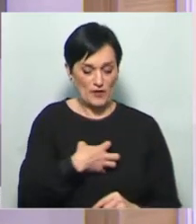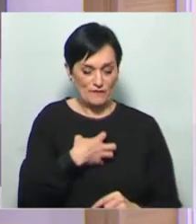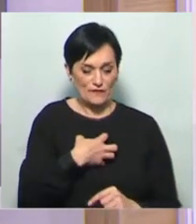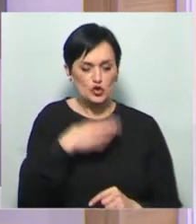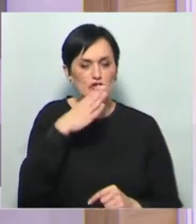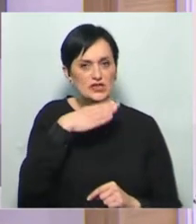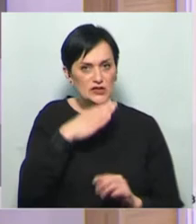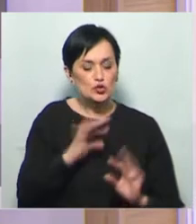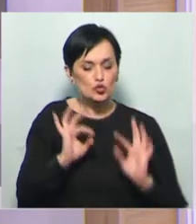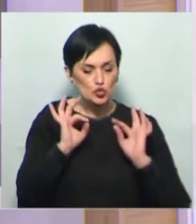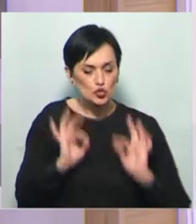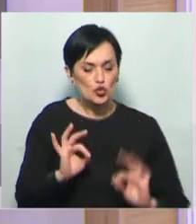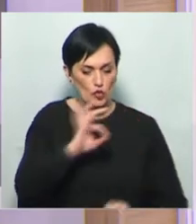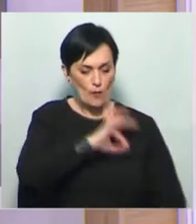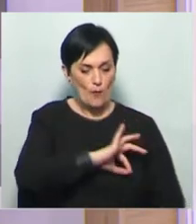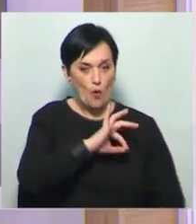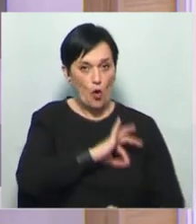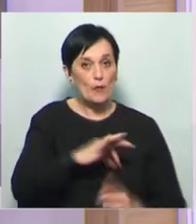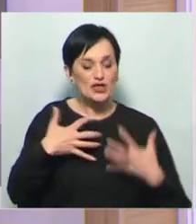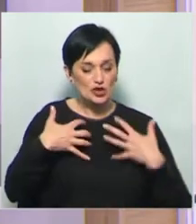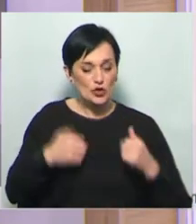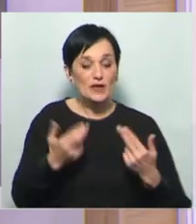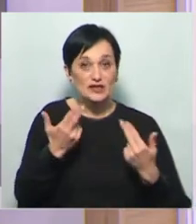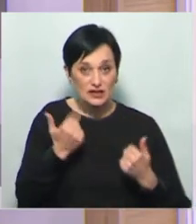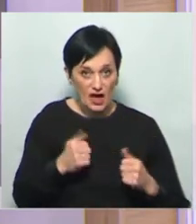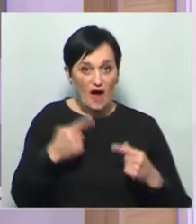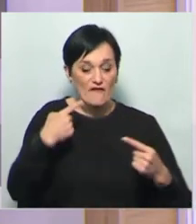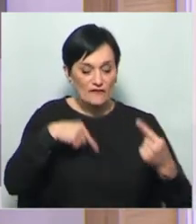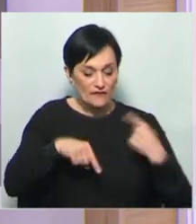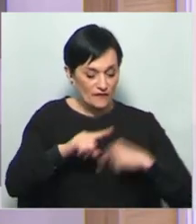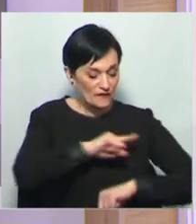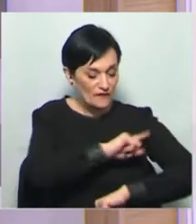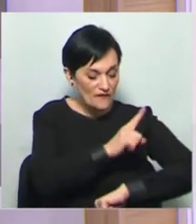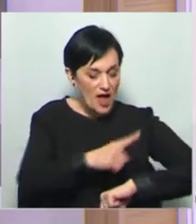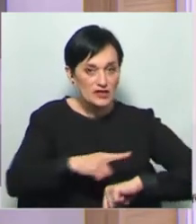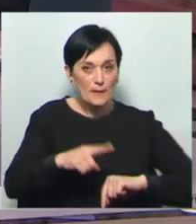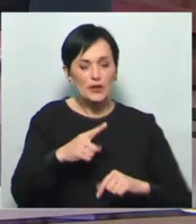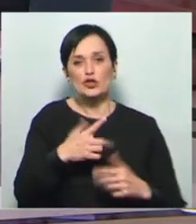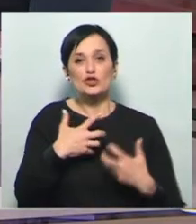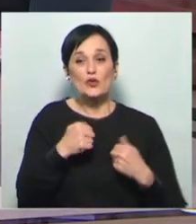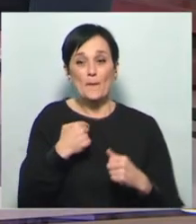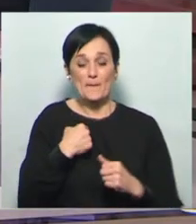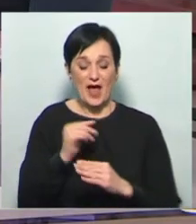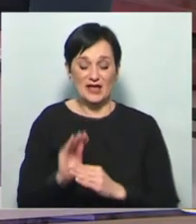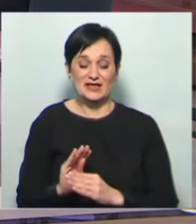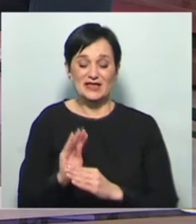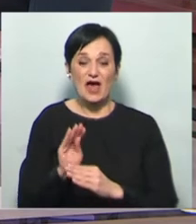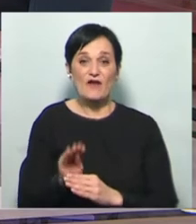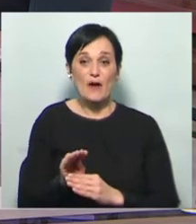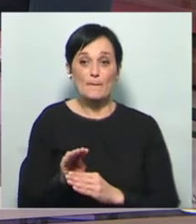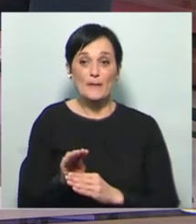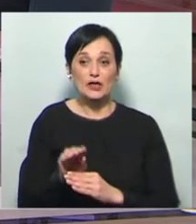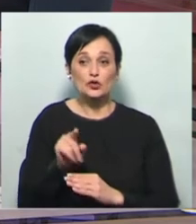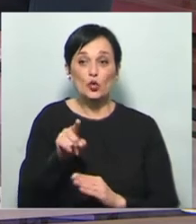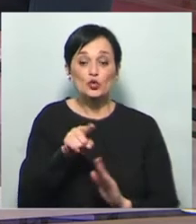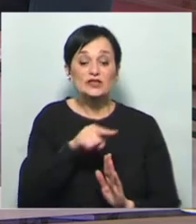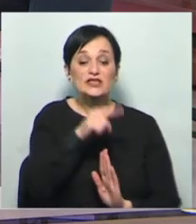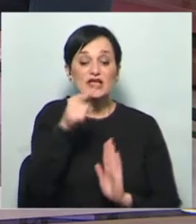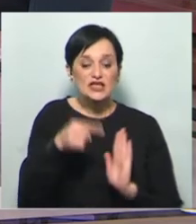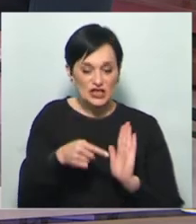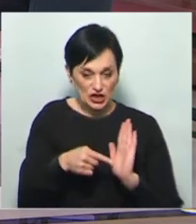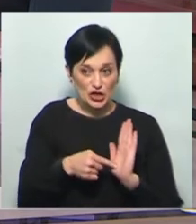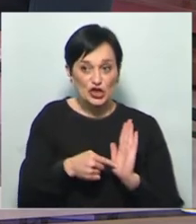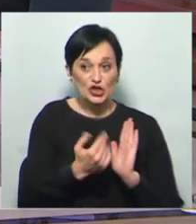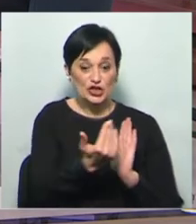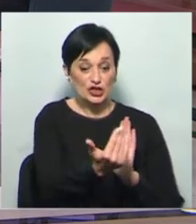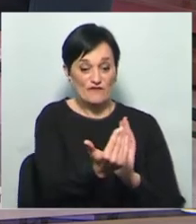ადეკვატური მოხმარება ზოგადად ჯანმრთელობისათვის და მათ შორის ვენების ჯანმრთელობისათვის. კიდევ დავამატებ, ქავტუმარი, ეს კითხვა რა თქმა უნდა თქვენ კენას იყო,